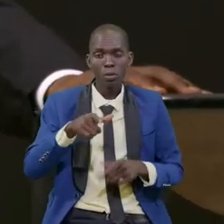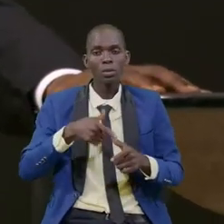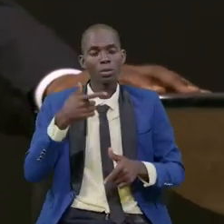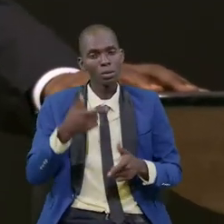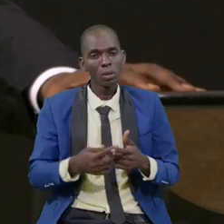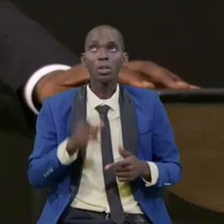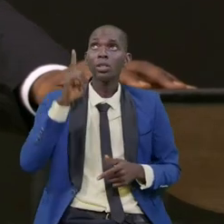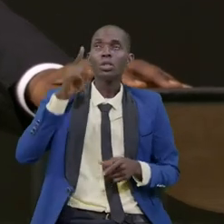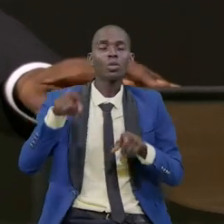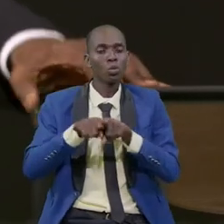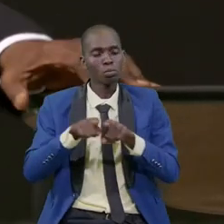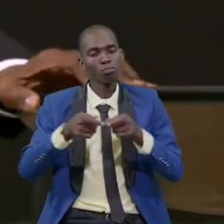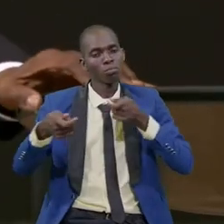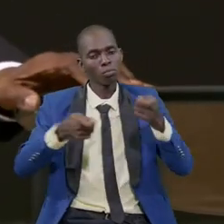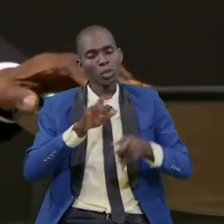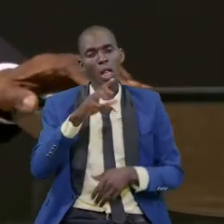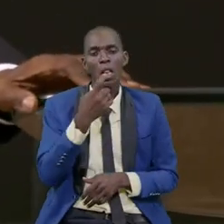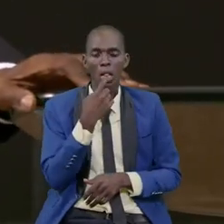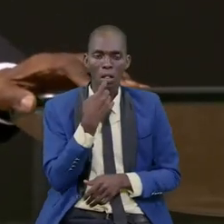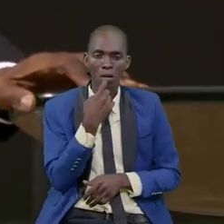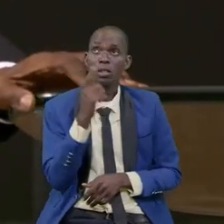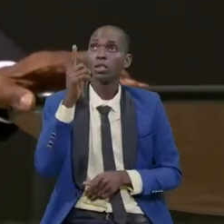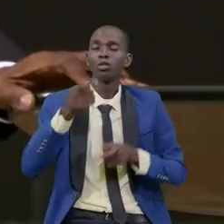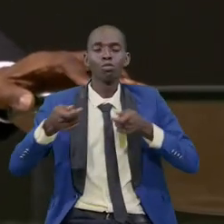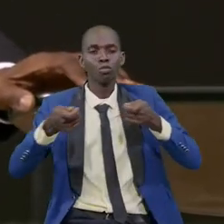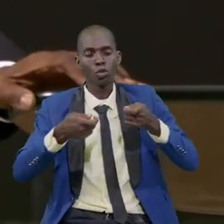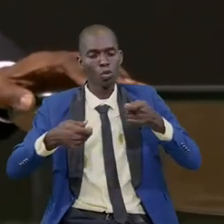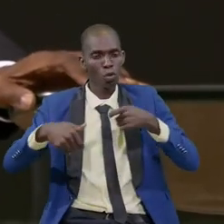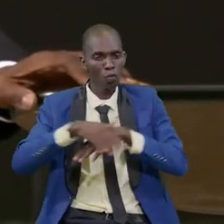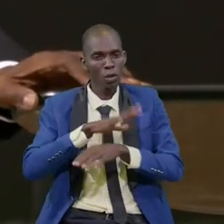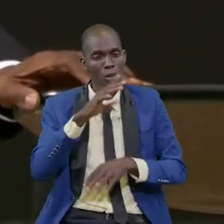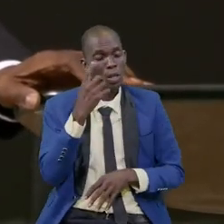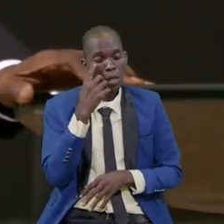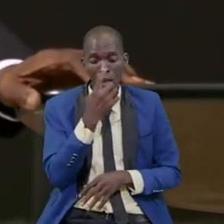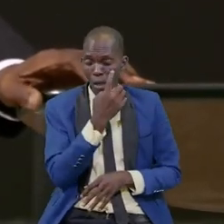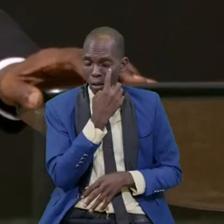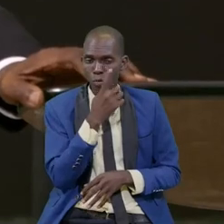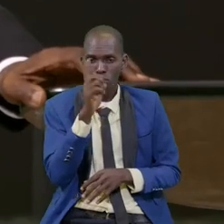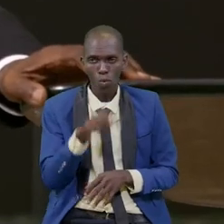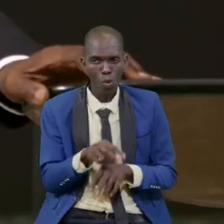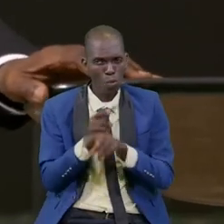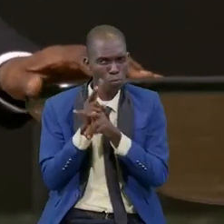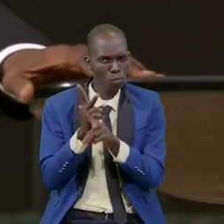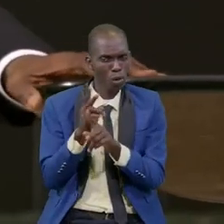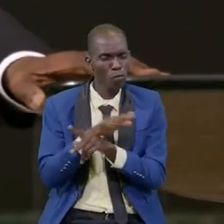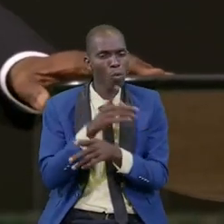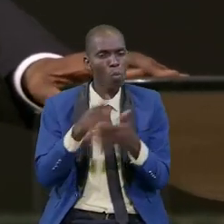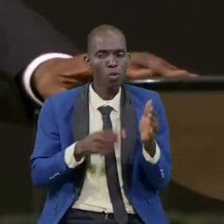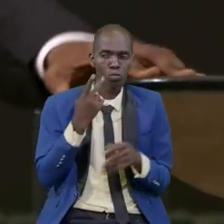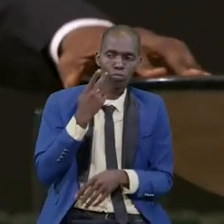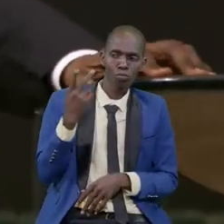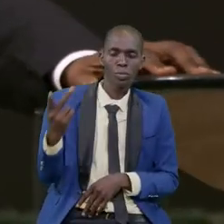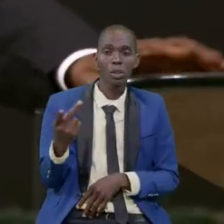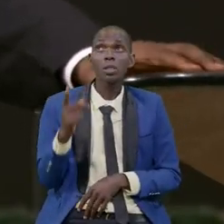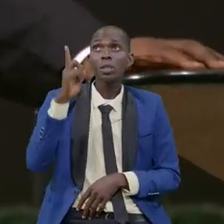est Seigneur sur ta langue, il est Seigneur maître sur tes yeux. Alors il faut veiller sur ce que tu vois.